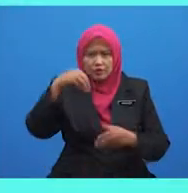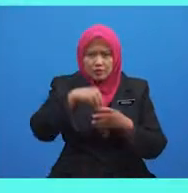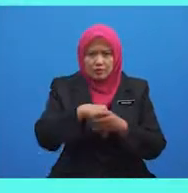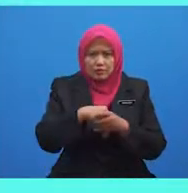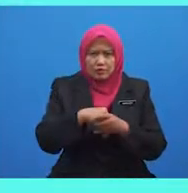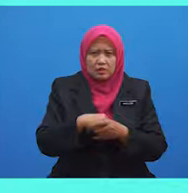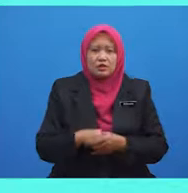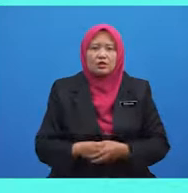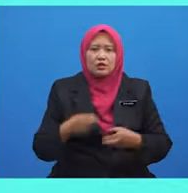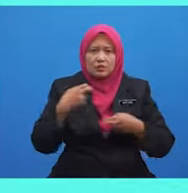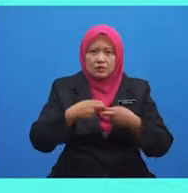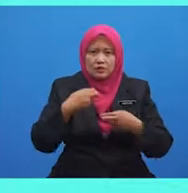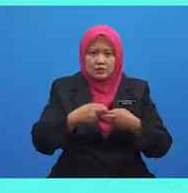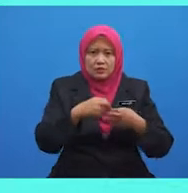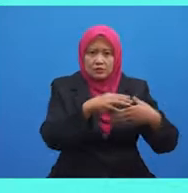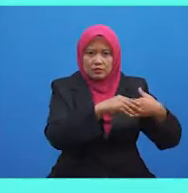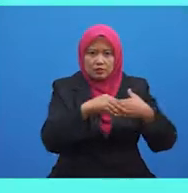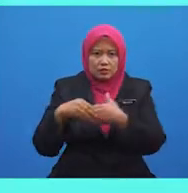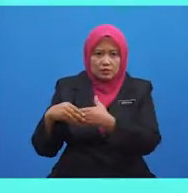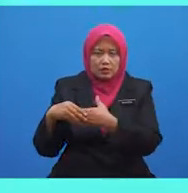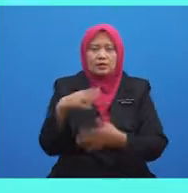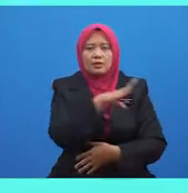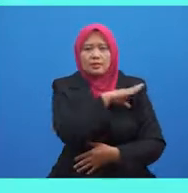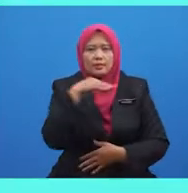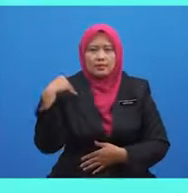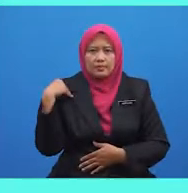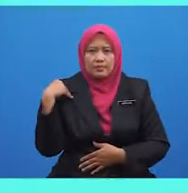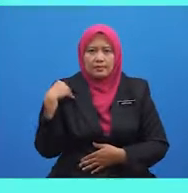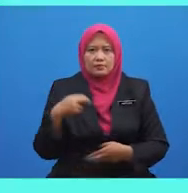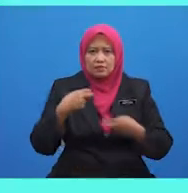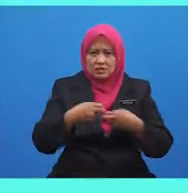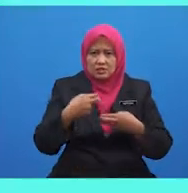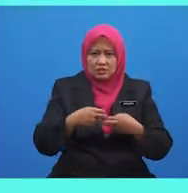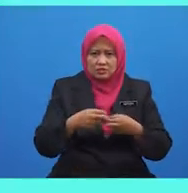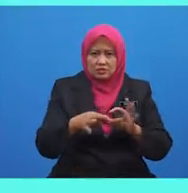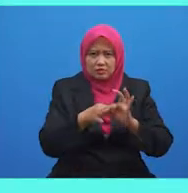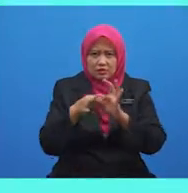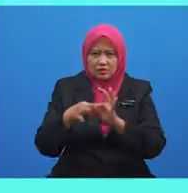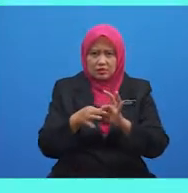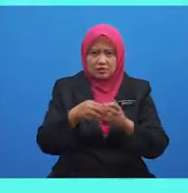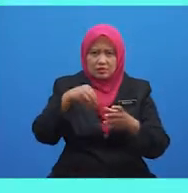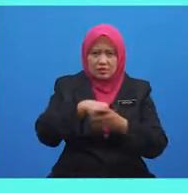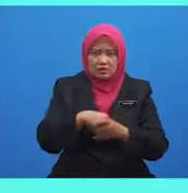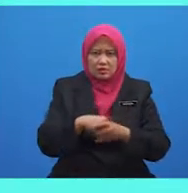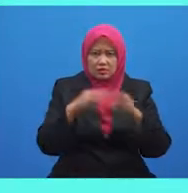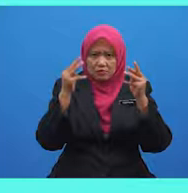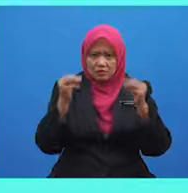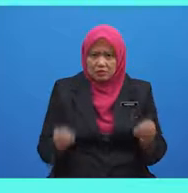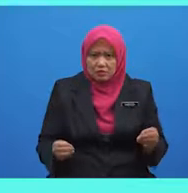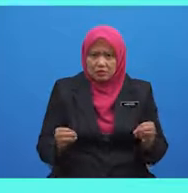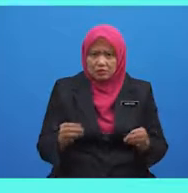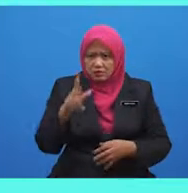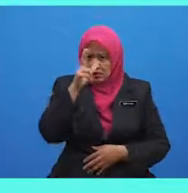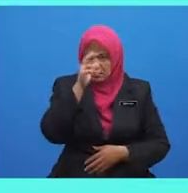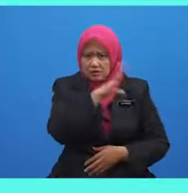masalah kepimpinan dan masalah perpaduan dalam kalangan masyarakat Melaka itu sendiri serta serangan